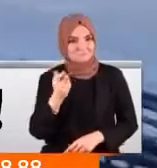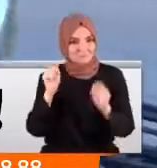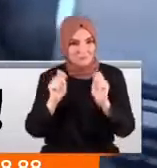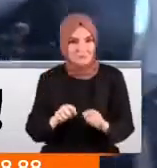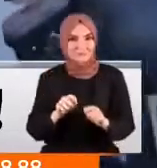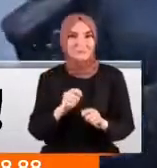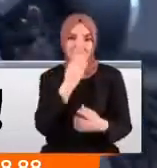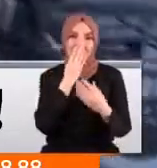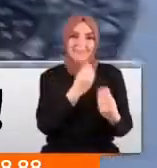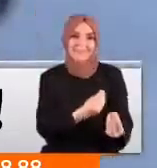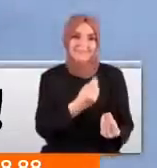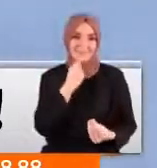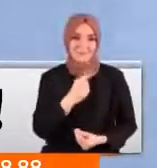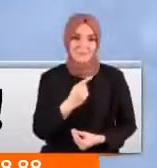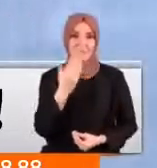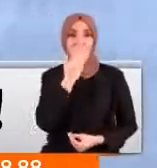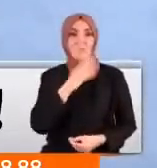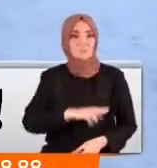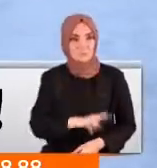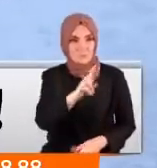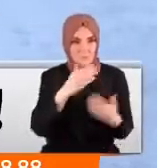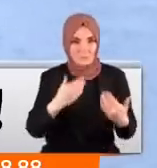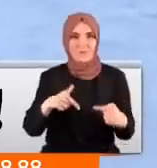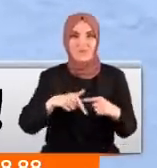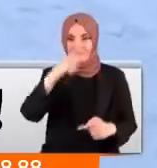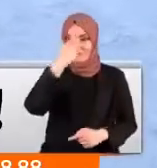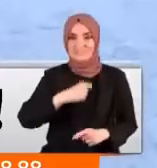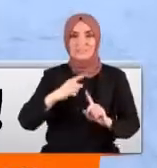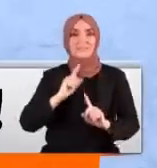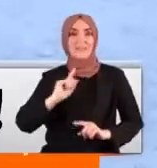fizik tedaviye giderken büyük zorluk yaşıyordu.